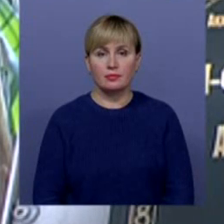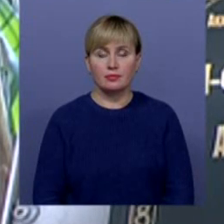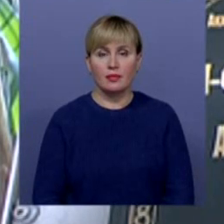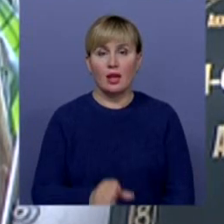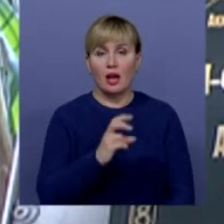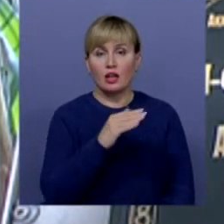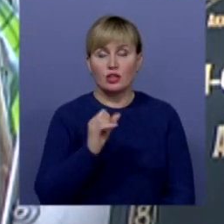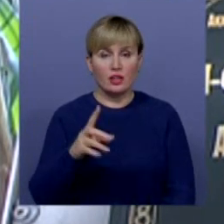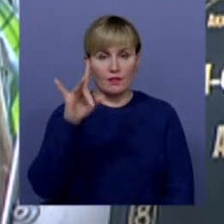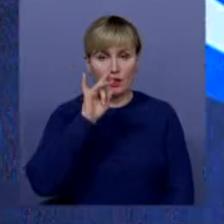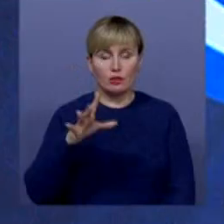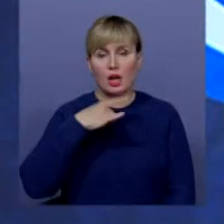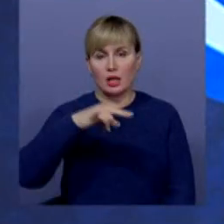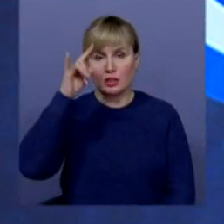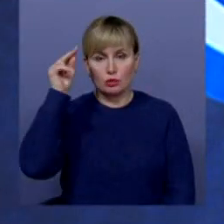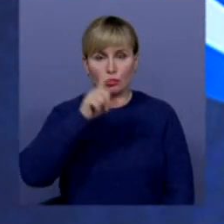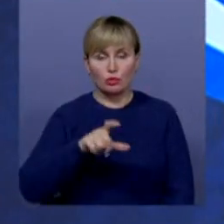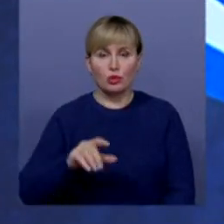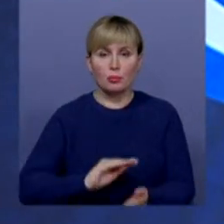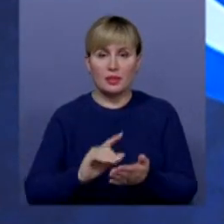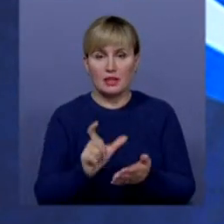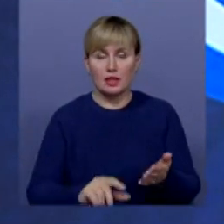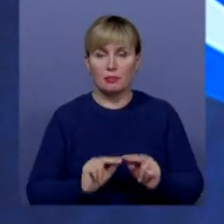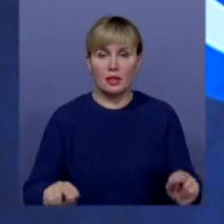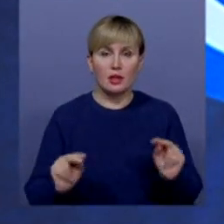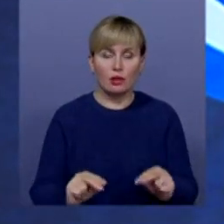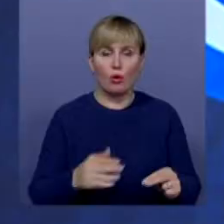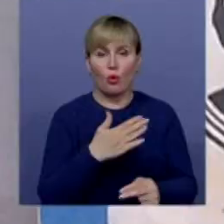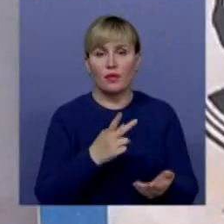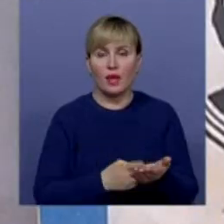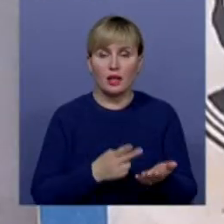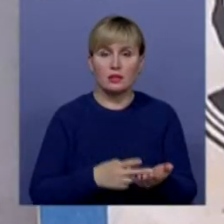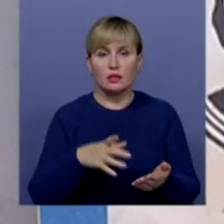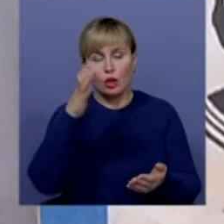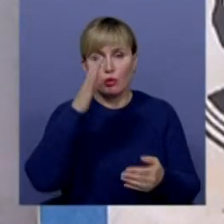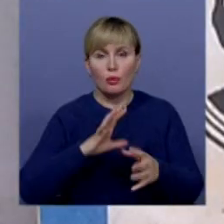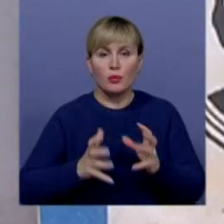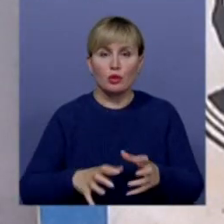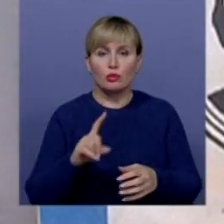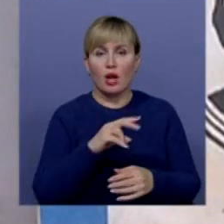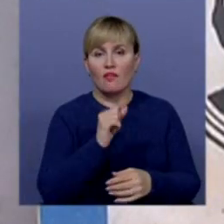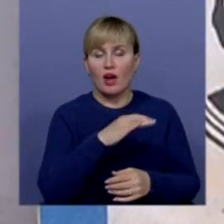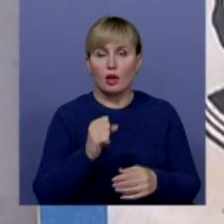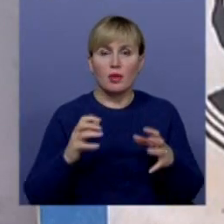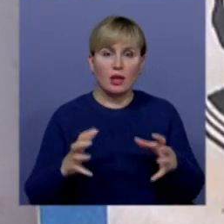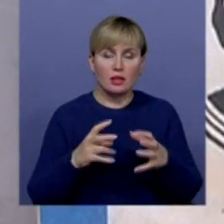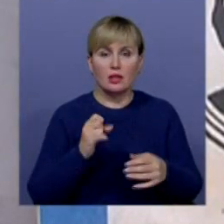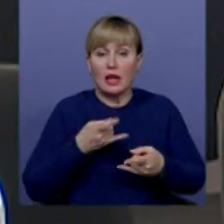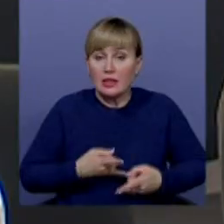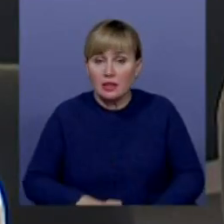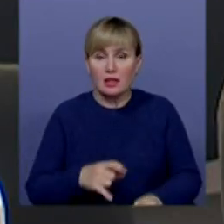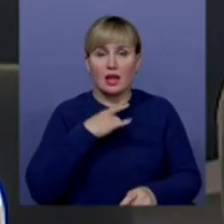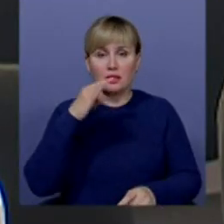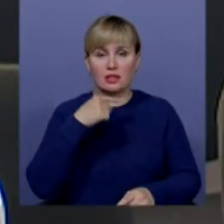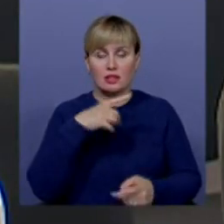Акжан Машанов – выдающийся казахский ученый, писатель и педагог. Именно он доказал научному миру, что Аль-Фараби родился на казахской земле.